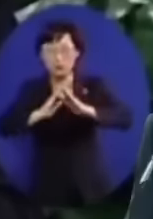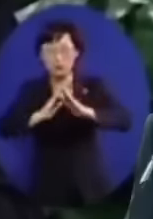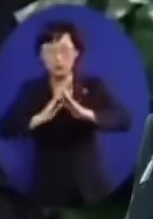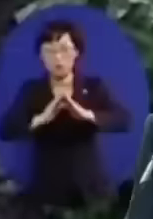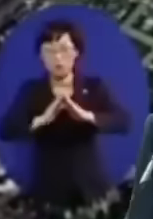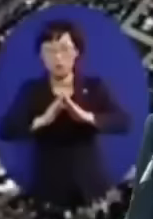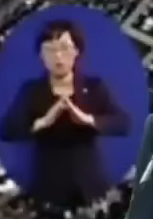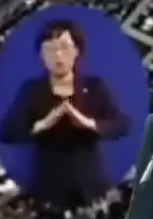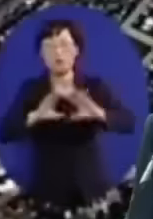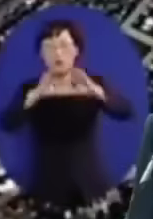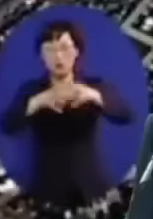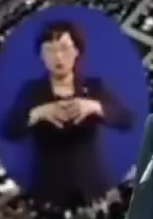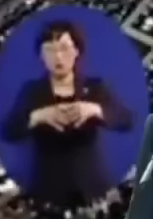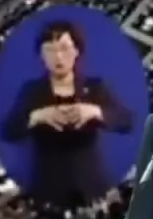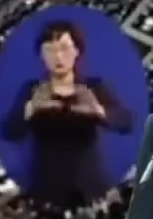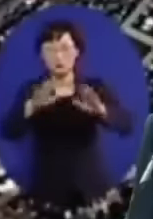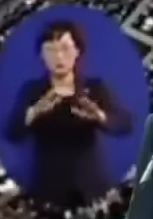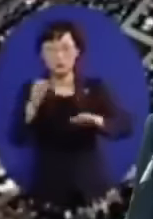나라인 것입니다.